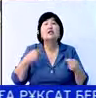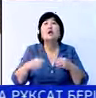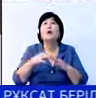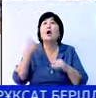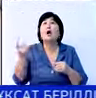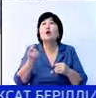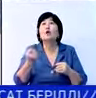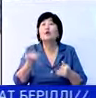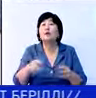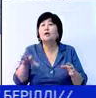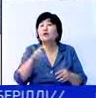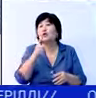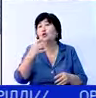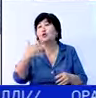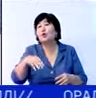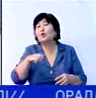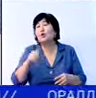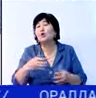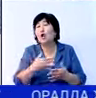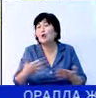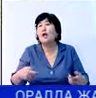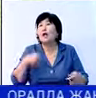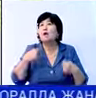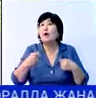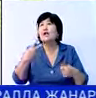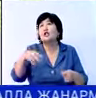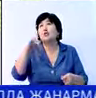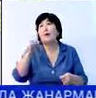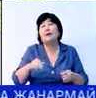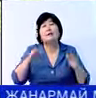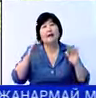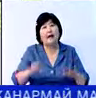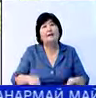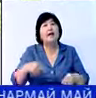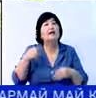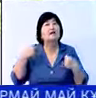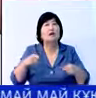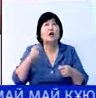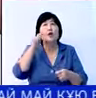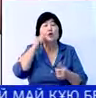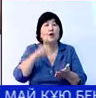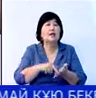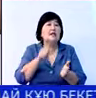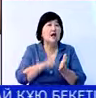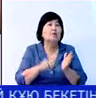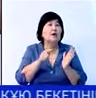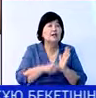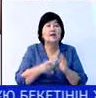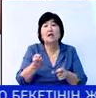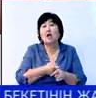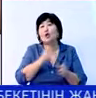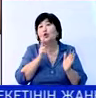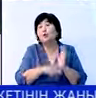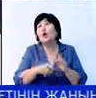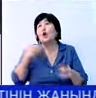шаруашылықтар 50 көлікпен 150 тонна өнім әкелді. Нарық бағасынан 20% арзан саудаланды. Жуаның келісі 60-70, картоп